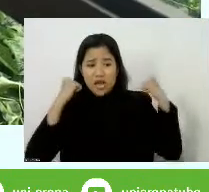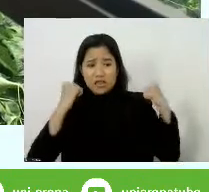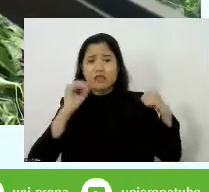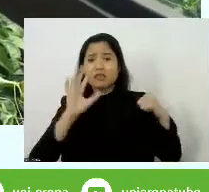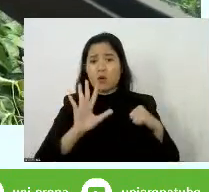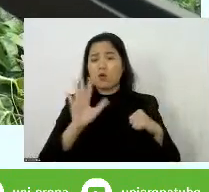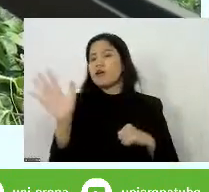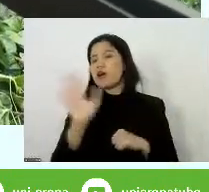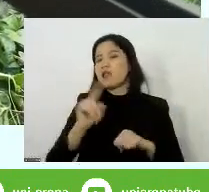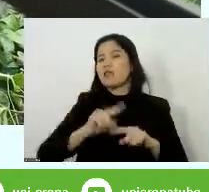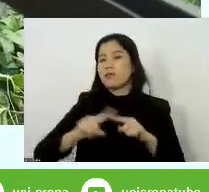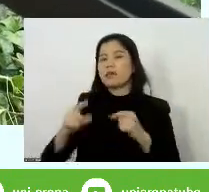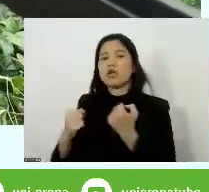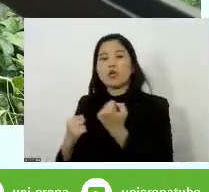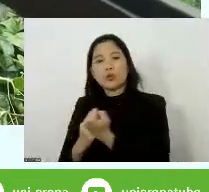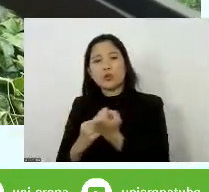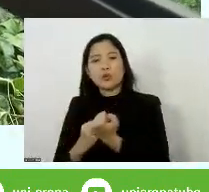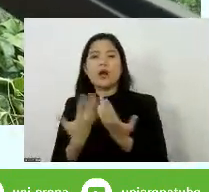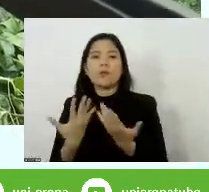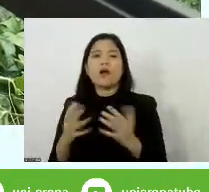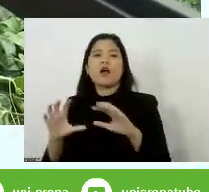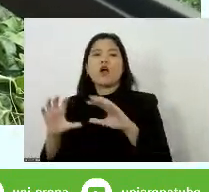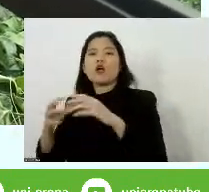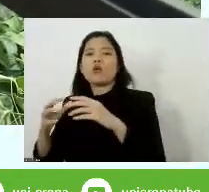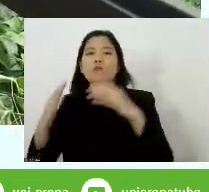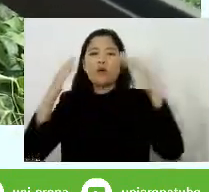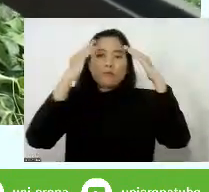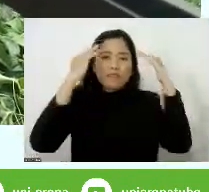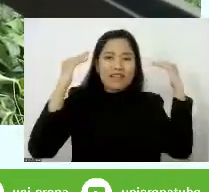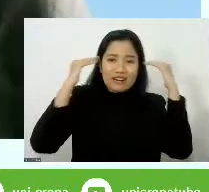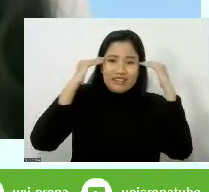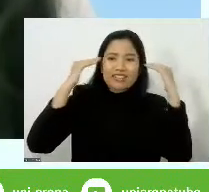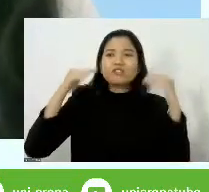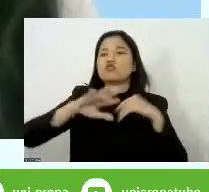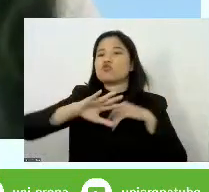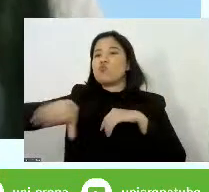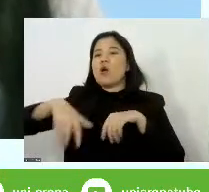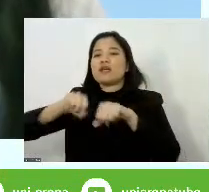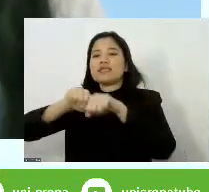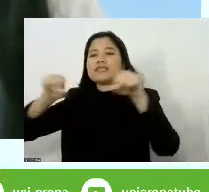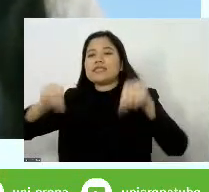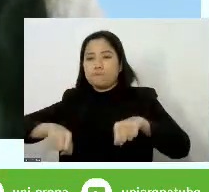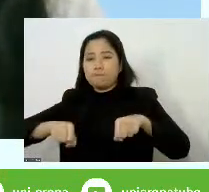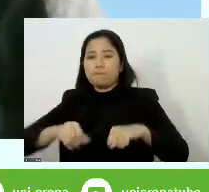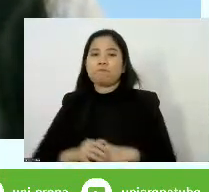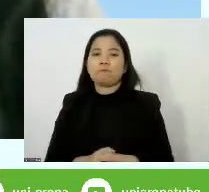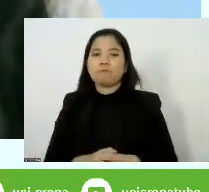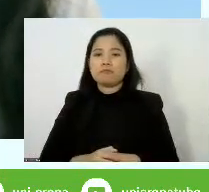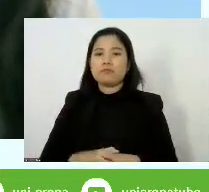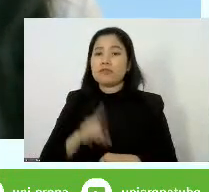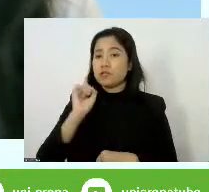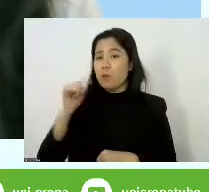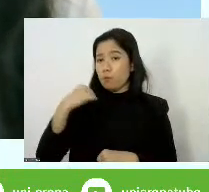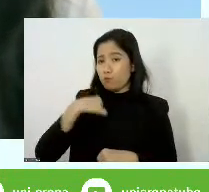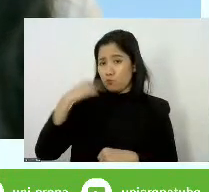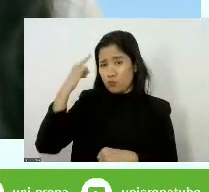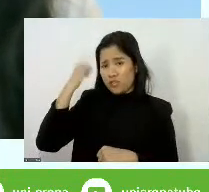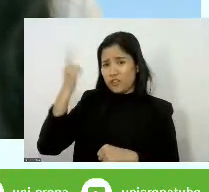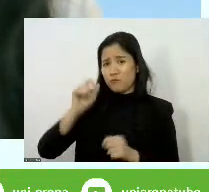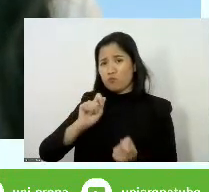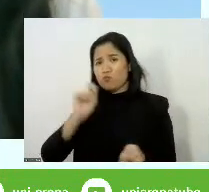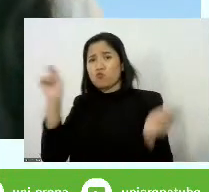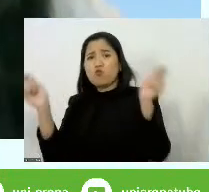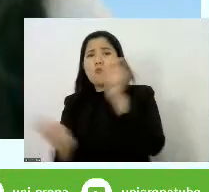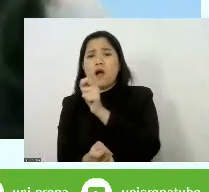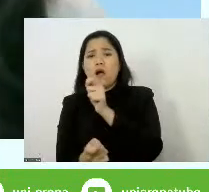kamu juga mendukung kelompok petani konsisten karena menurutku perubahan itu enggak bisa